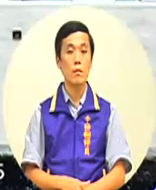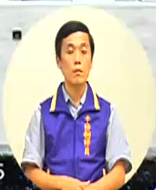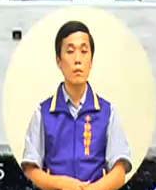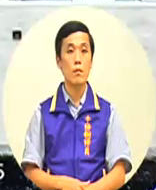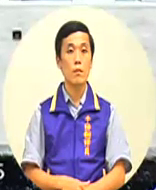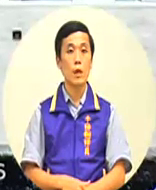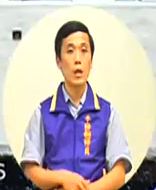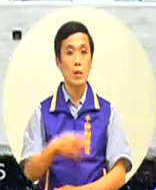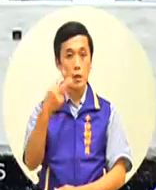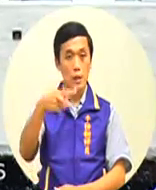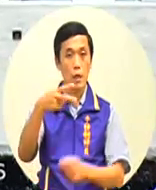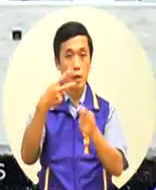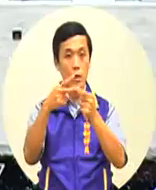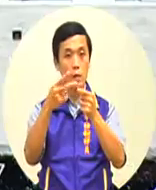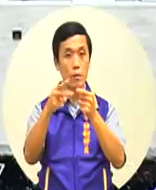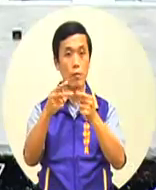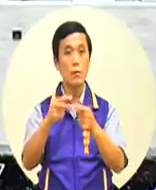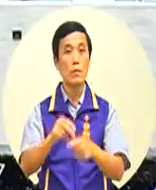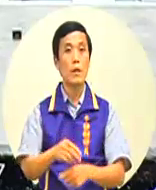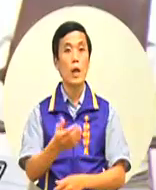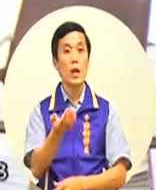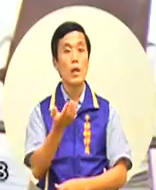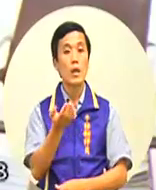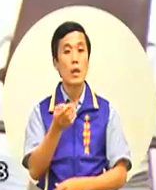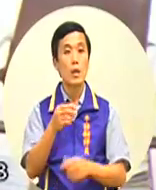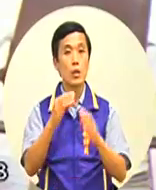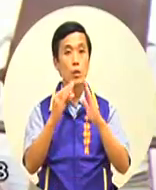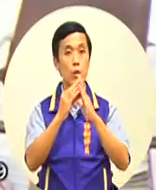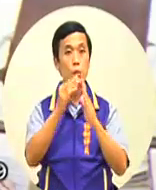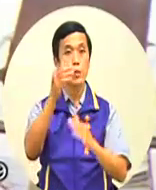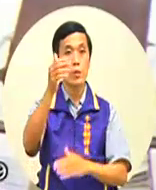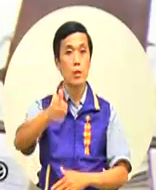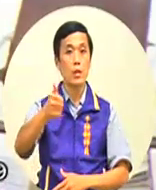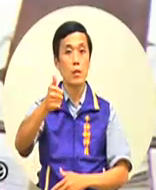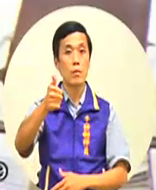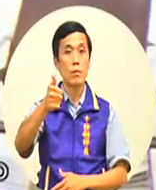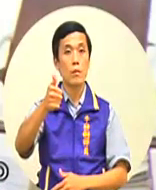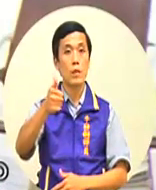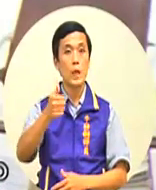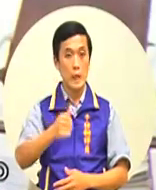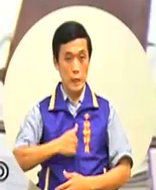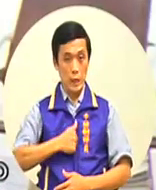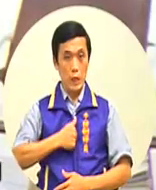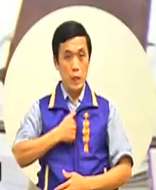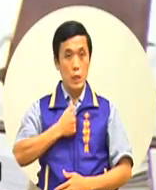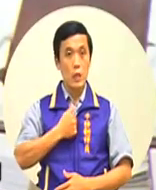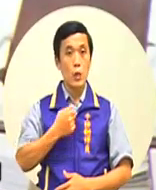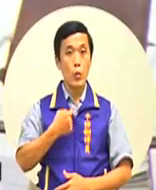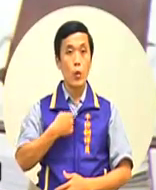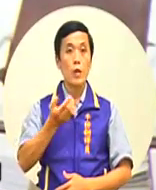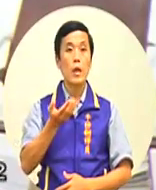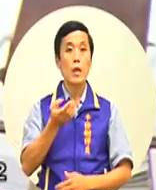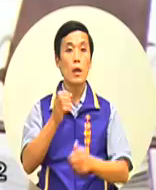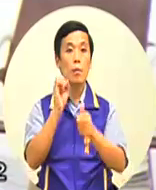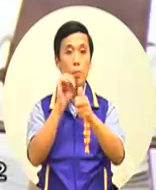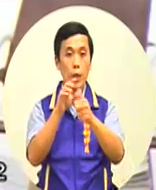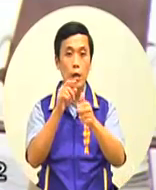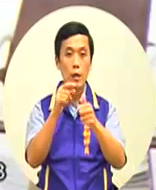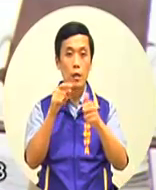来两分钟。 其实刚刚那个局长哈，其实。我刚刚一直在跟你